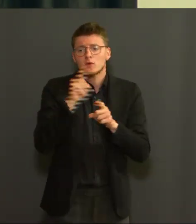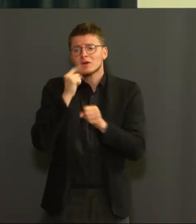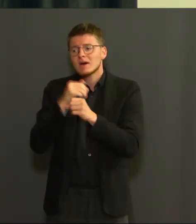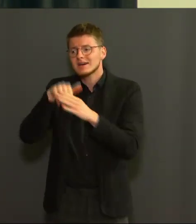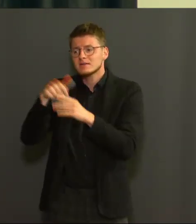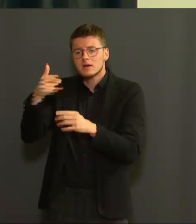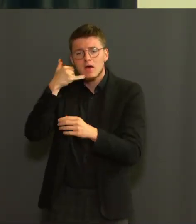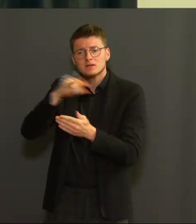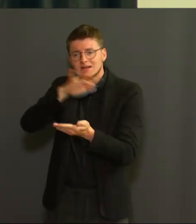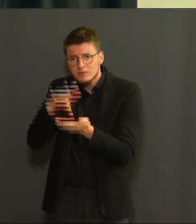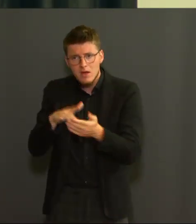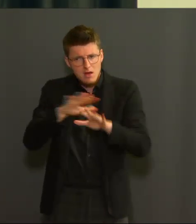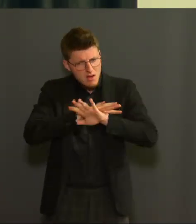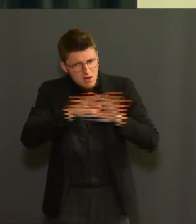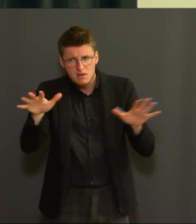laat vaccineren.